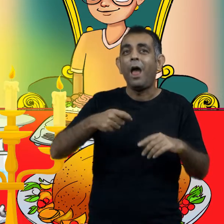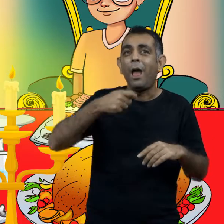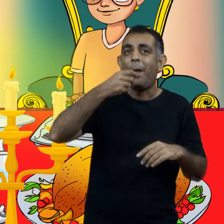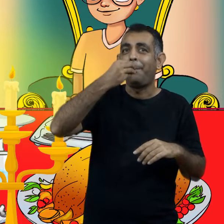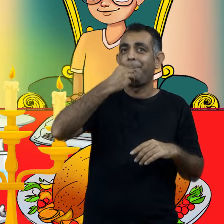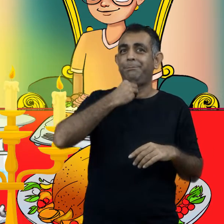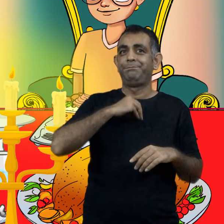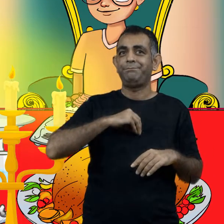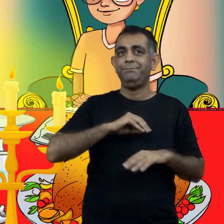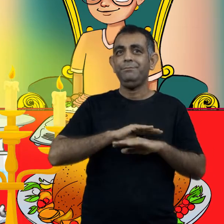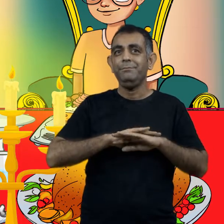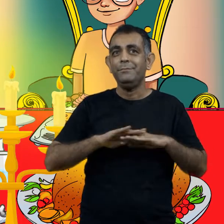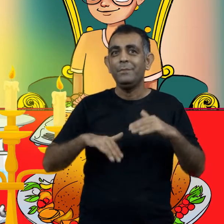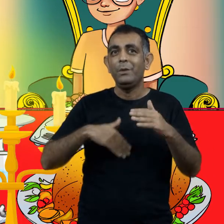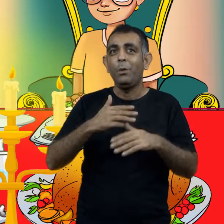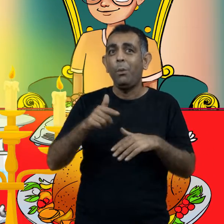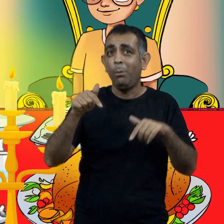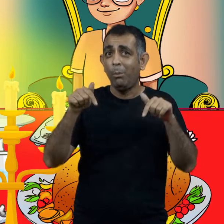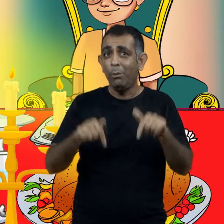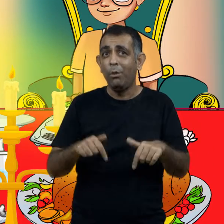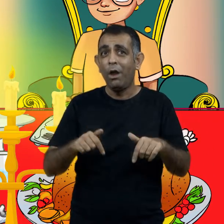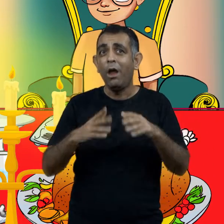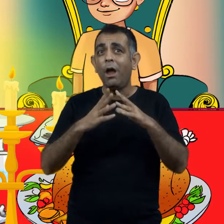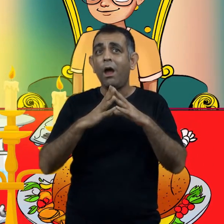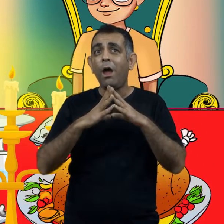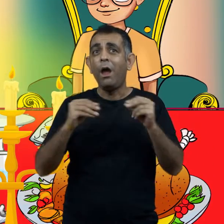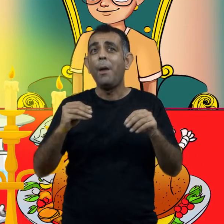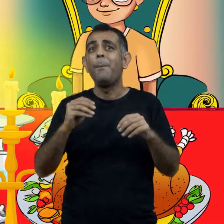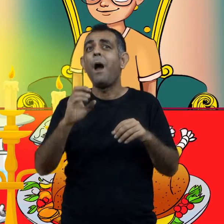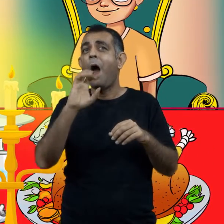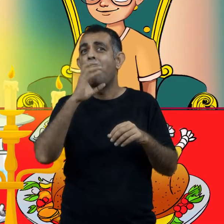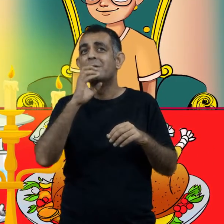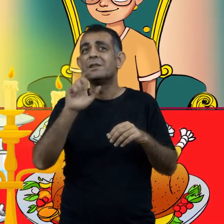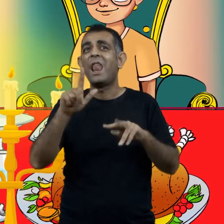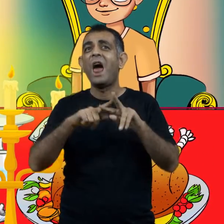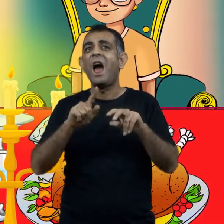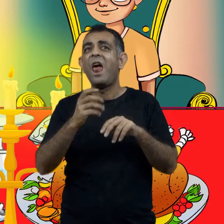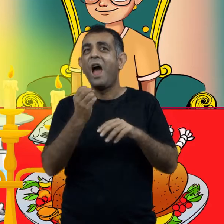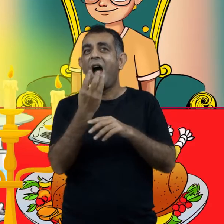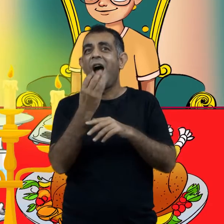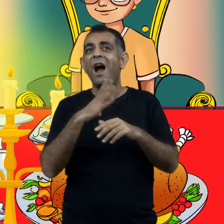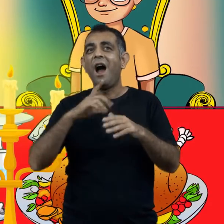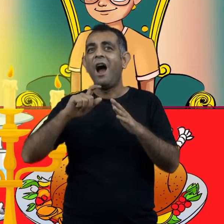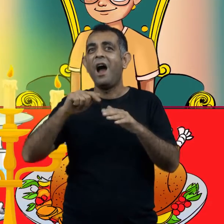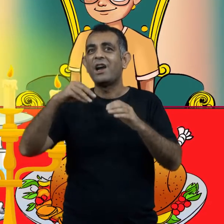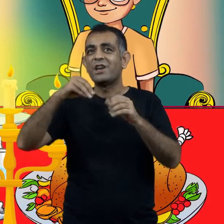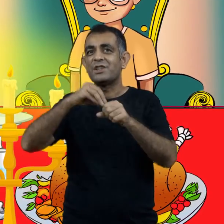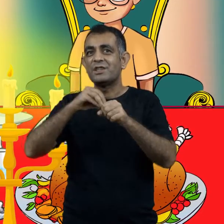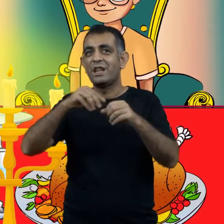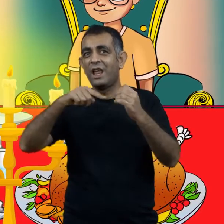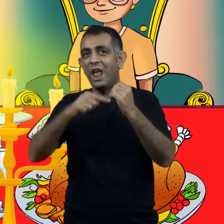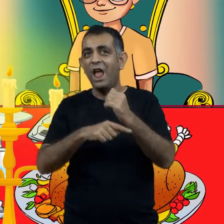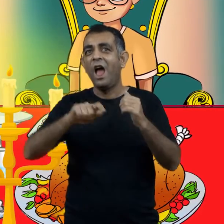Şirin ağzındaki lokmayı yuttuktan sonra... Buraya kayıp Amasyalı ailesi soğanının